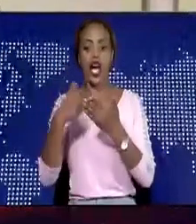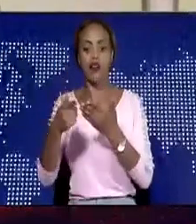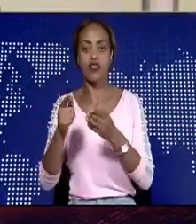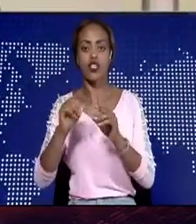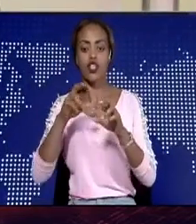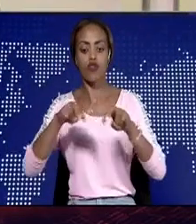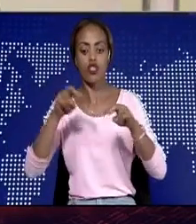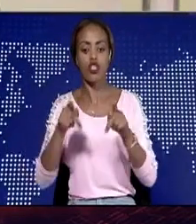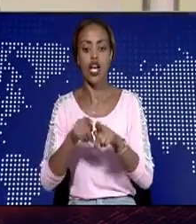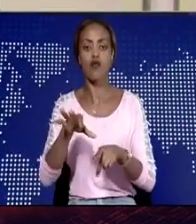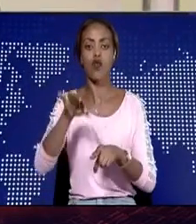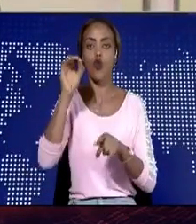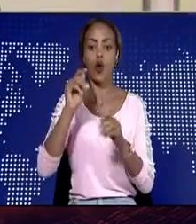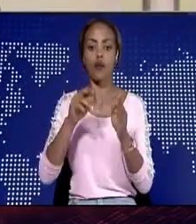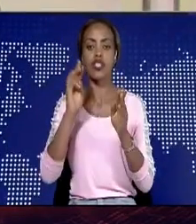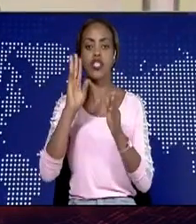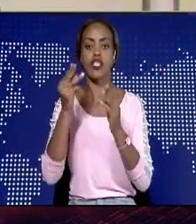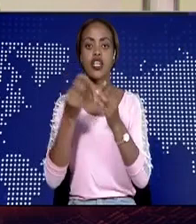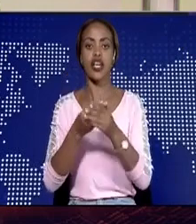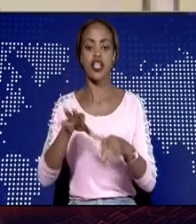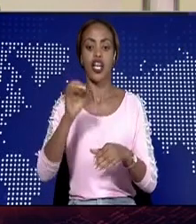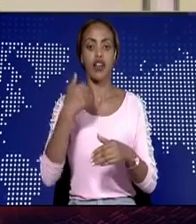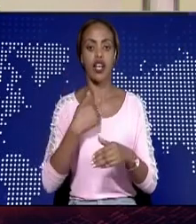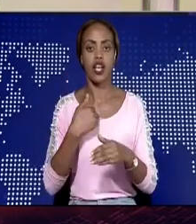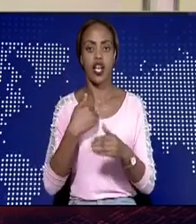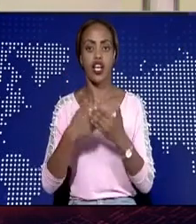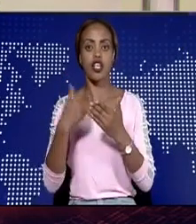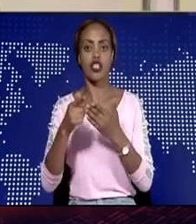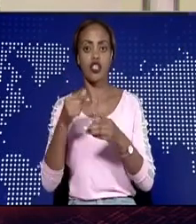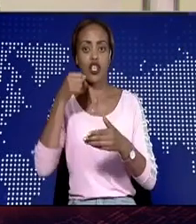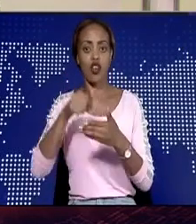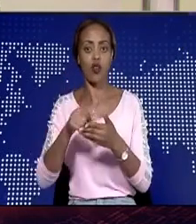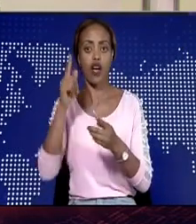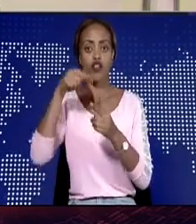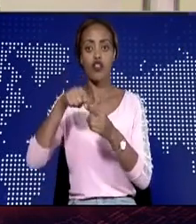ሰማእታት ክንፍትሽ ካብ ዝረኸብናዮም ሰነዳት እንሆ ረኺብና ኣለና። ፈላማይ ደብዳቤ ኣብ